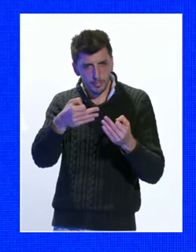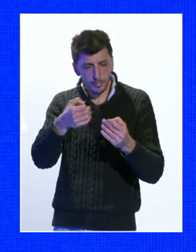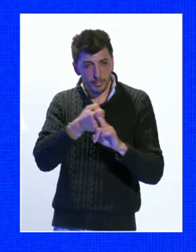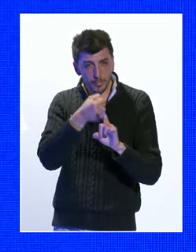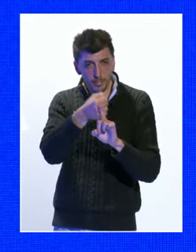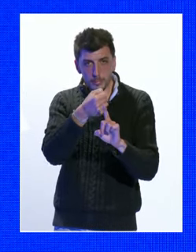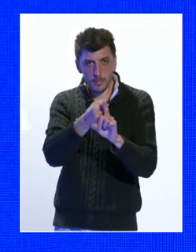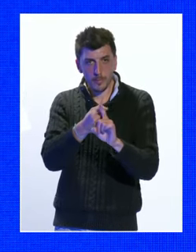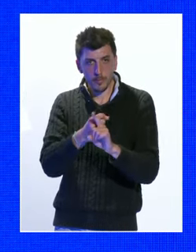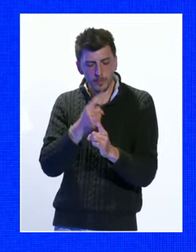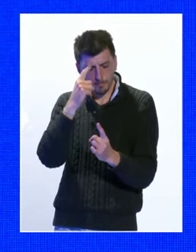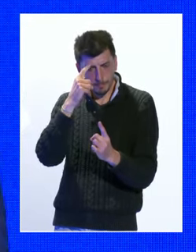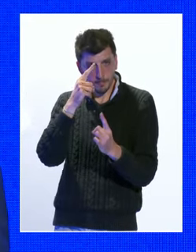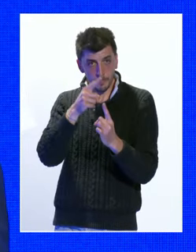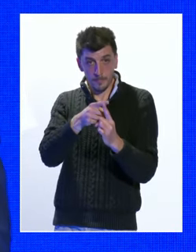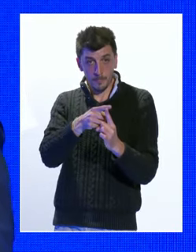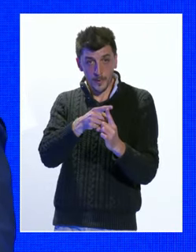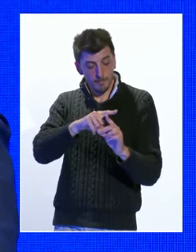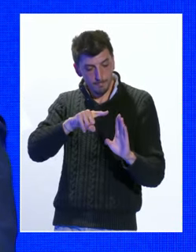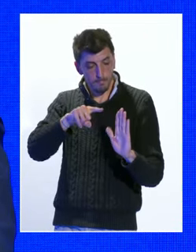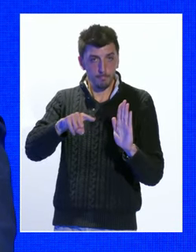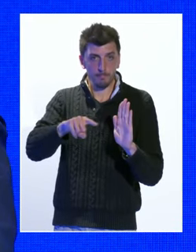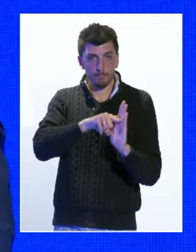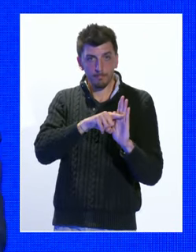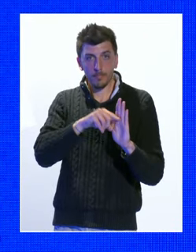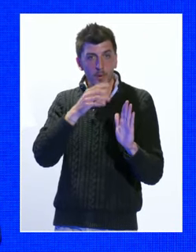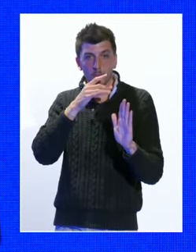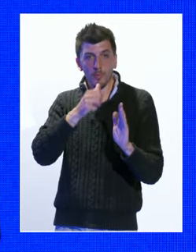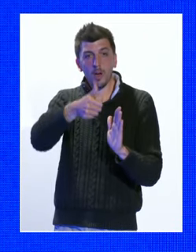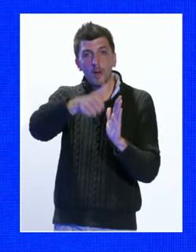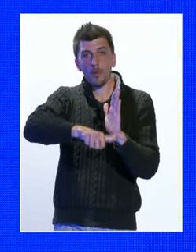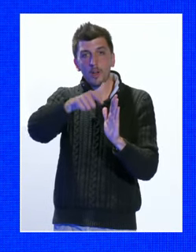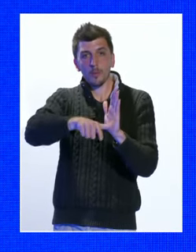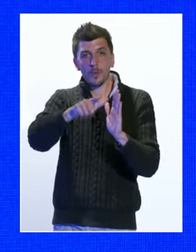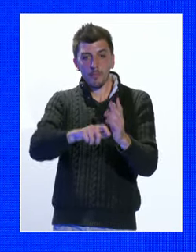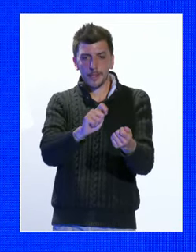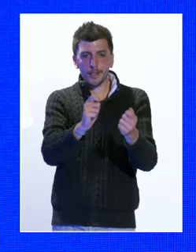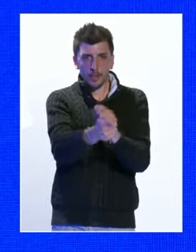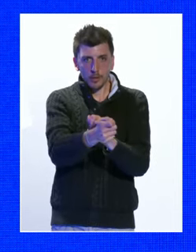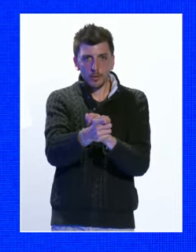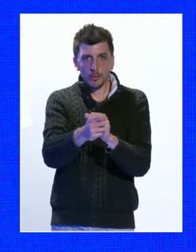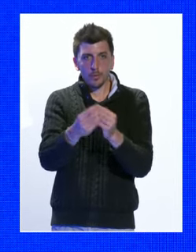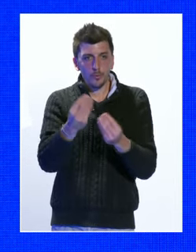se décliner sur quelques mois ou une seule année.